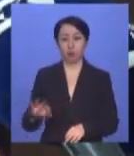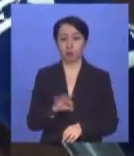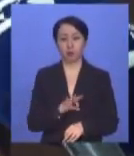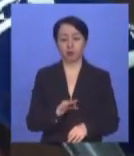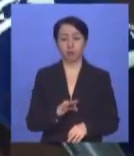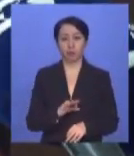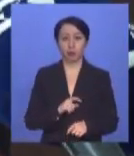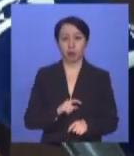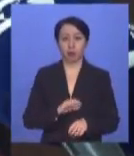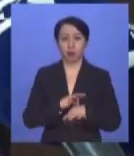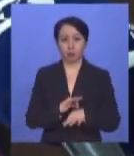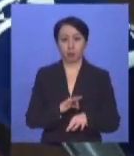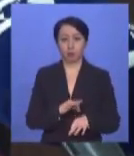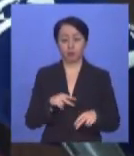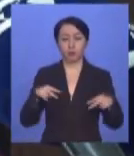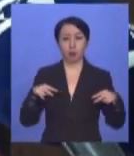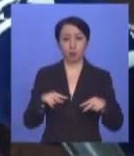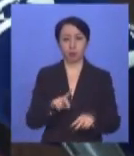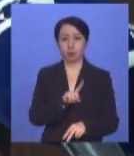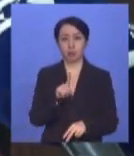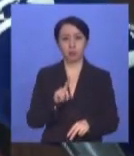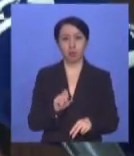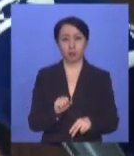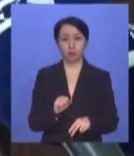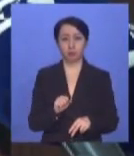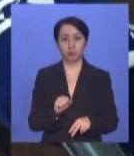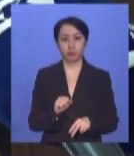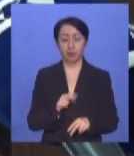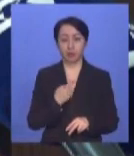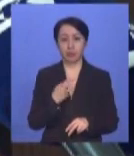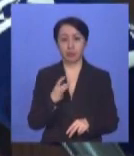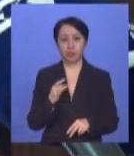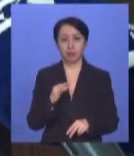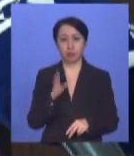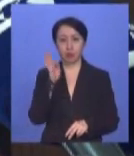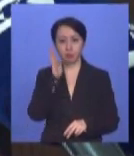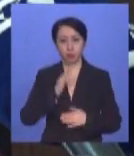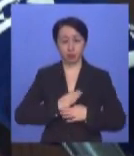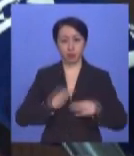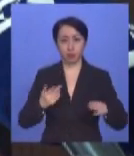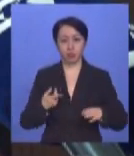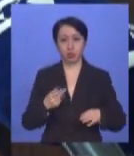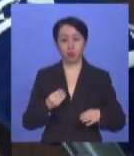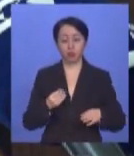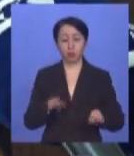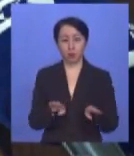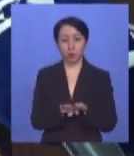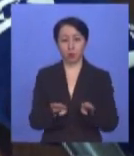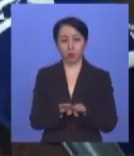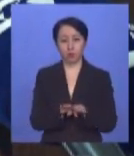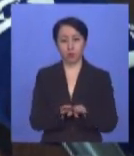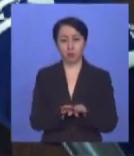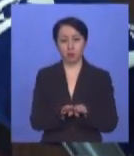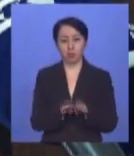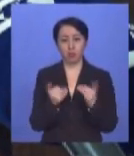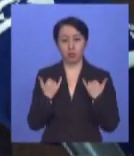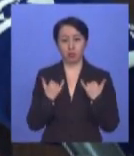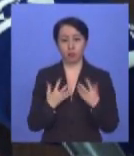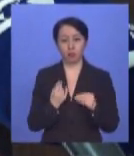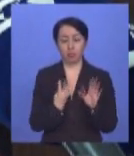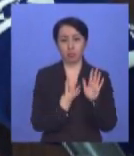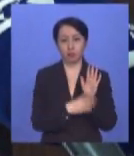ведем наблюдение за Сергеевским водохранилищем, где у нас уровень наполнения на сегодня